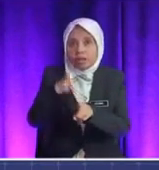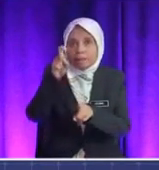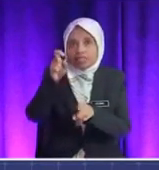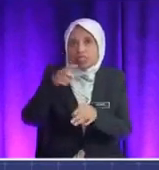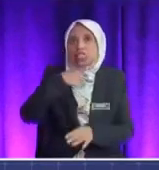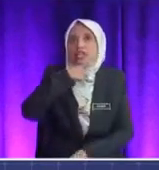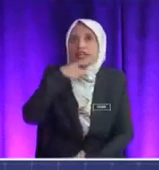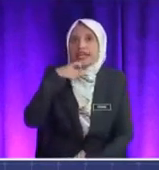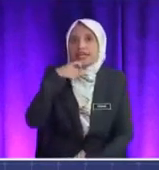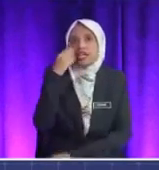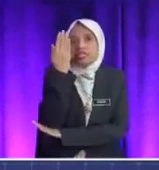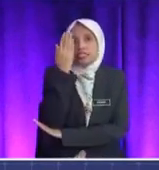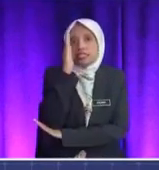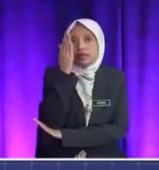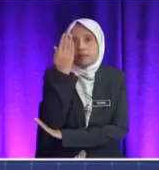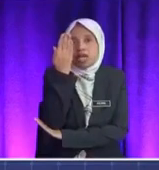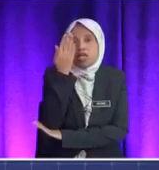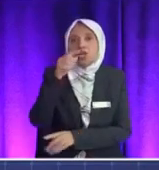aneh cermin